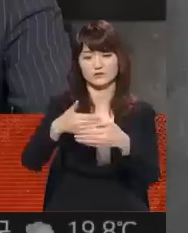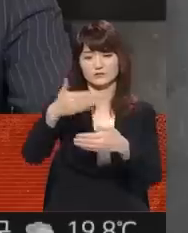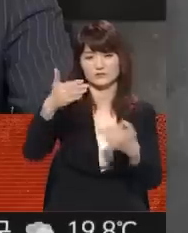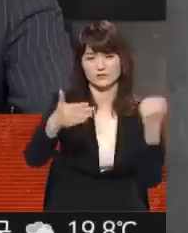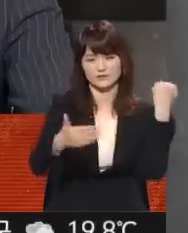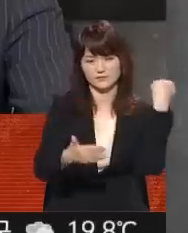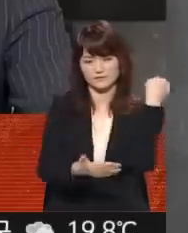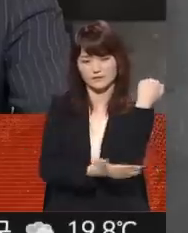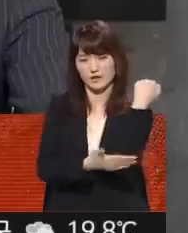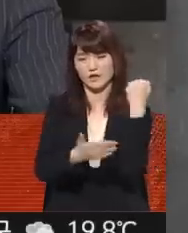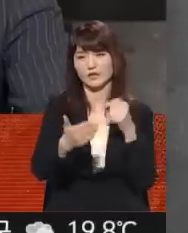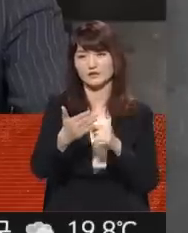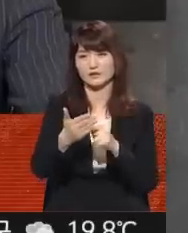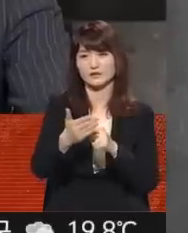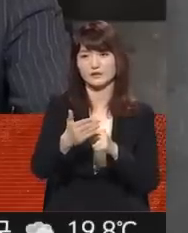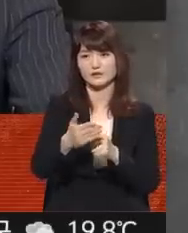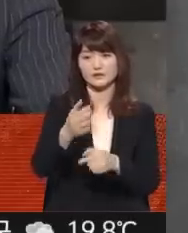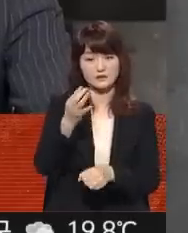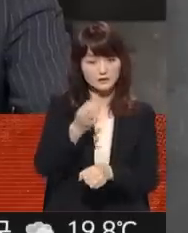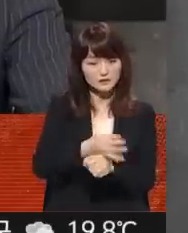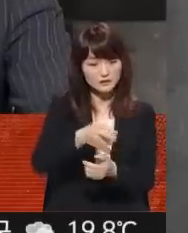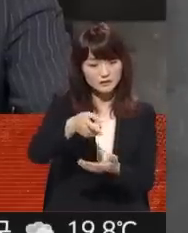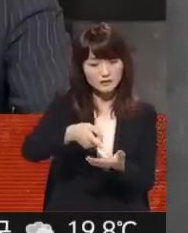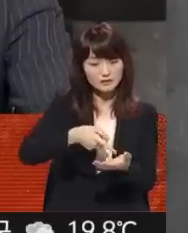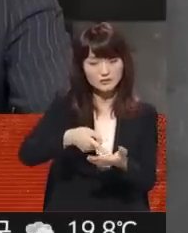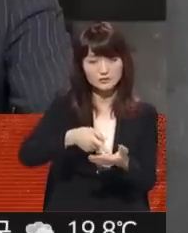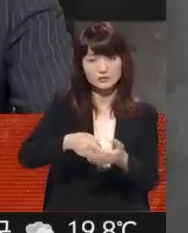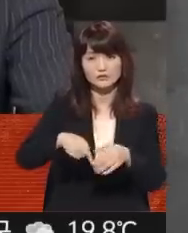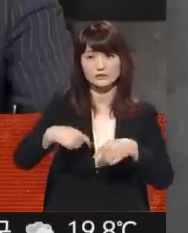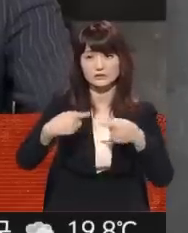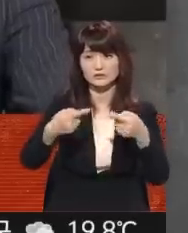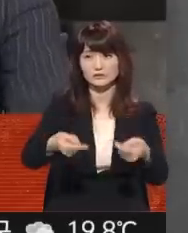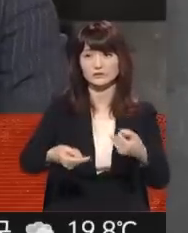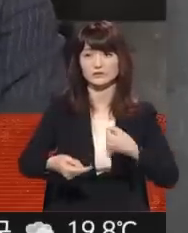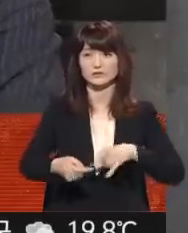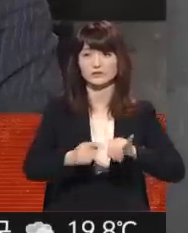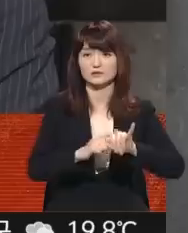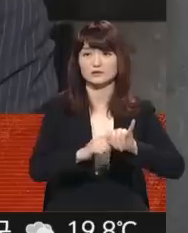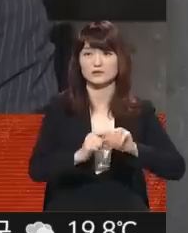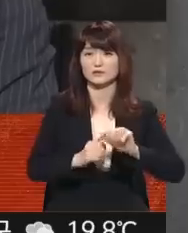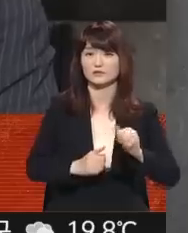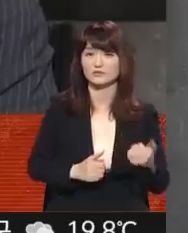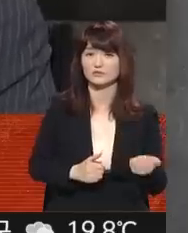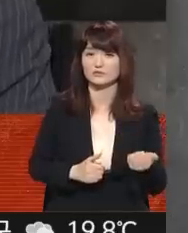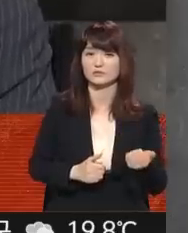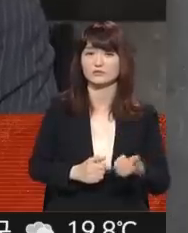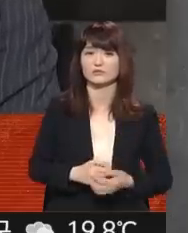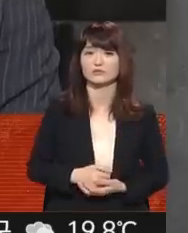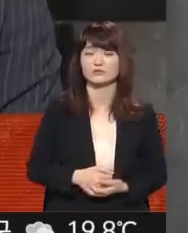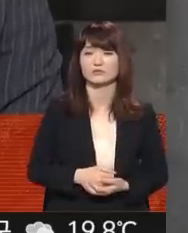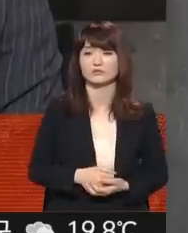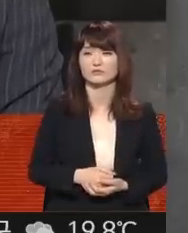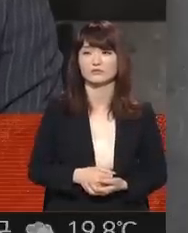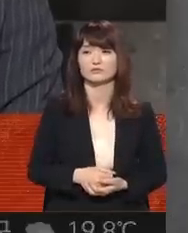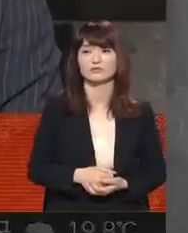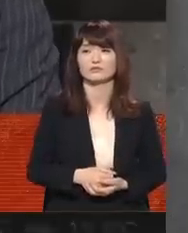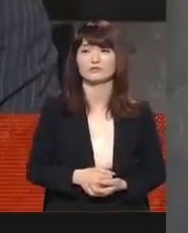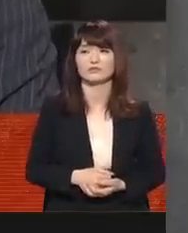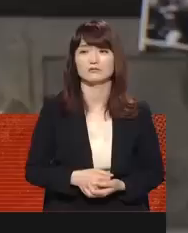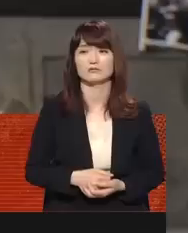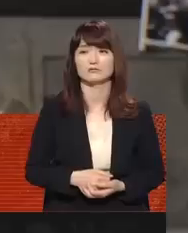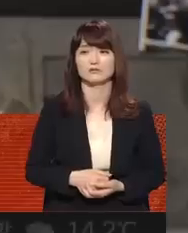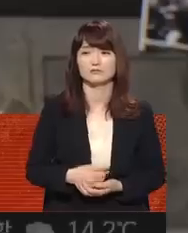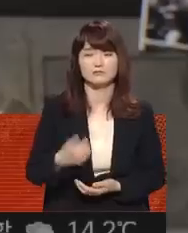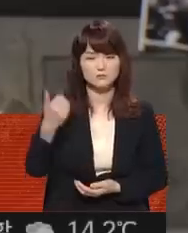정말 간단한 수술을 한다고 들어갔다가 딸아이가 사망을 했습니다 누구의